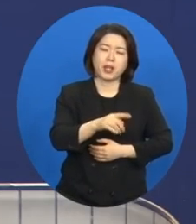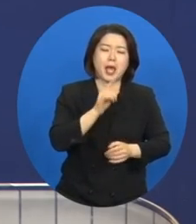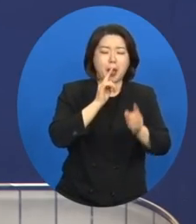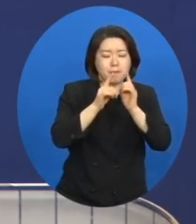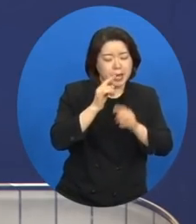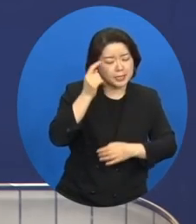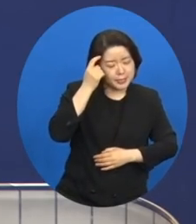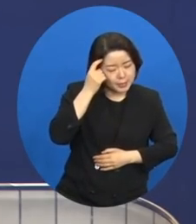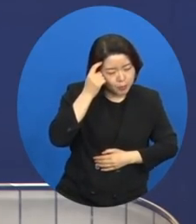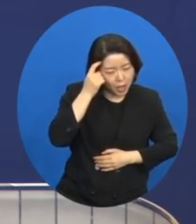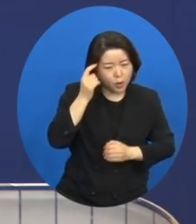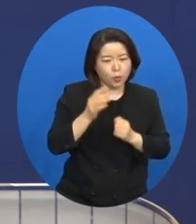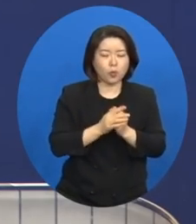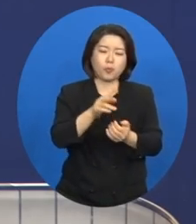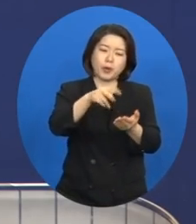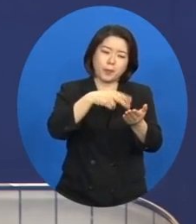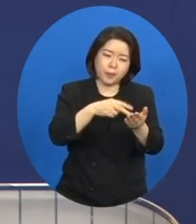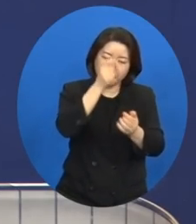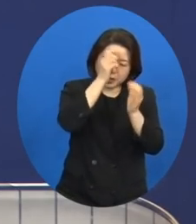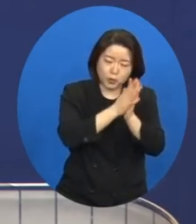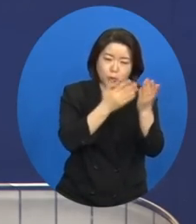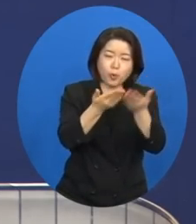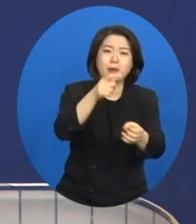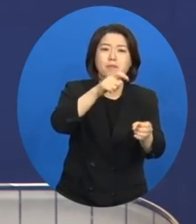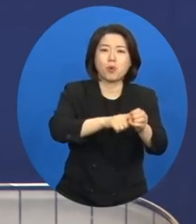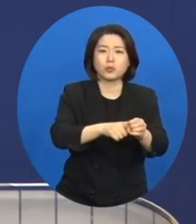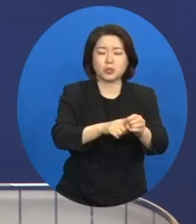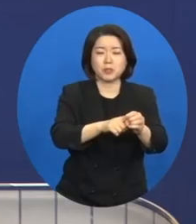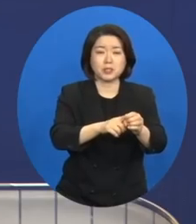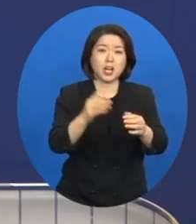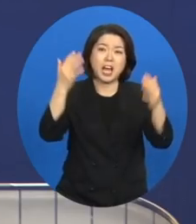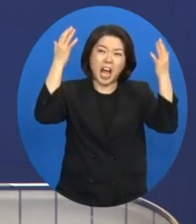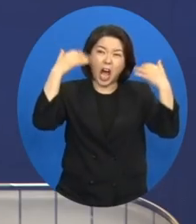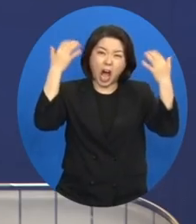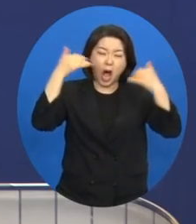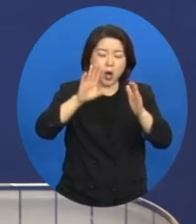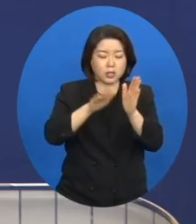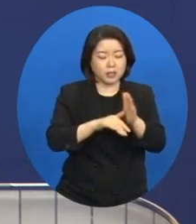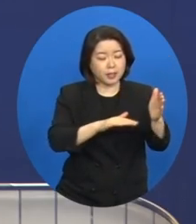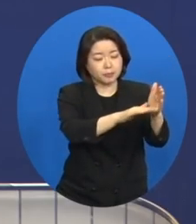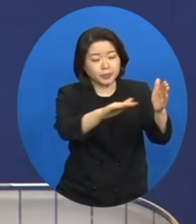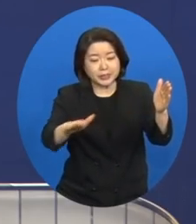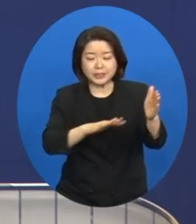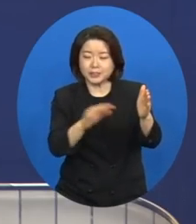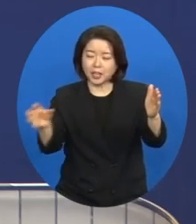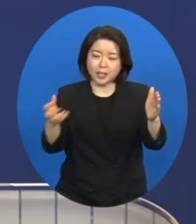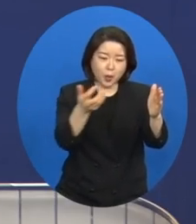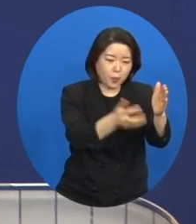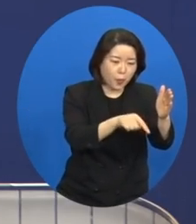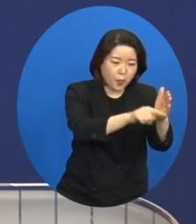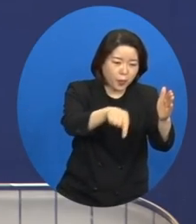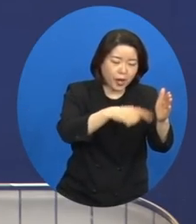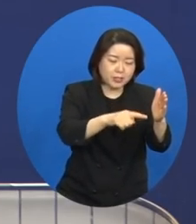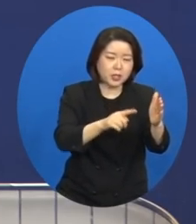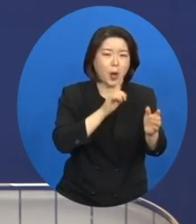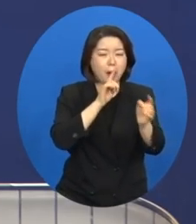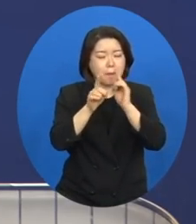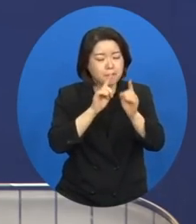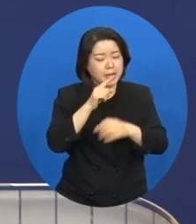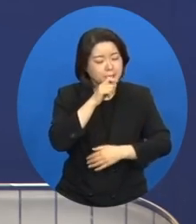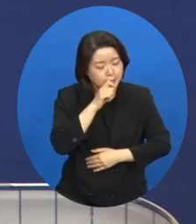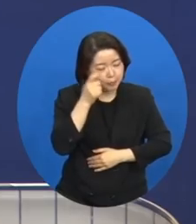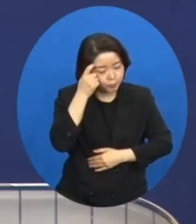이 무화과 나무 아래입니다. 더운 날씨에 그늘 아래에서 말씀을 묵상하고 또한